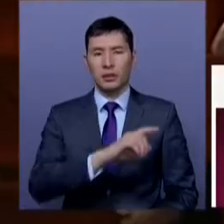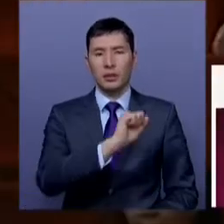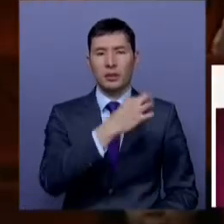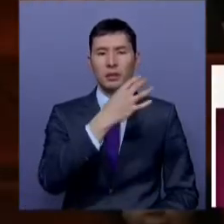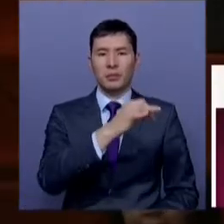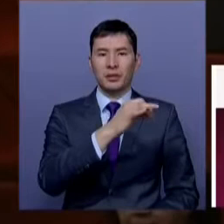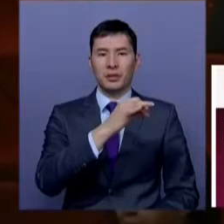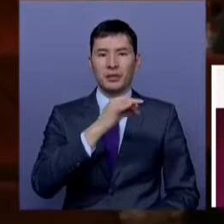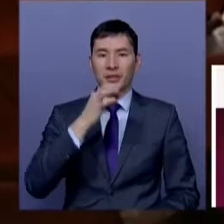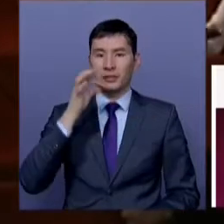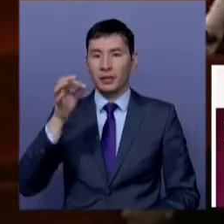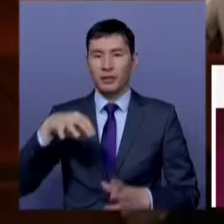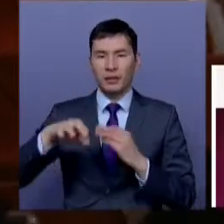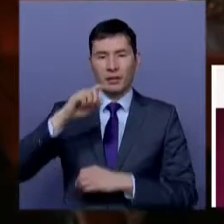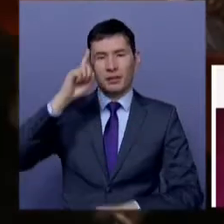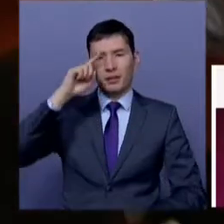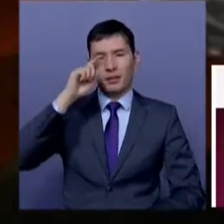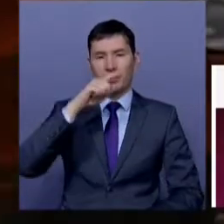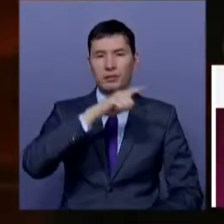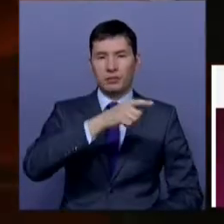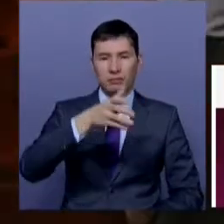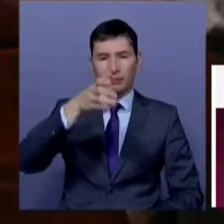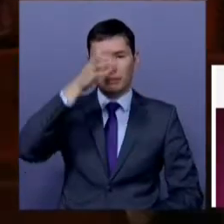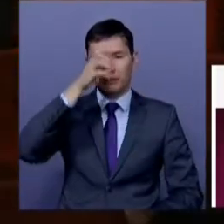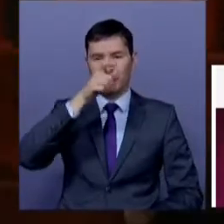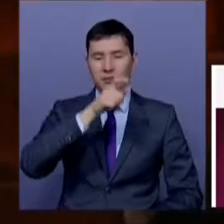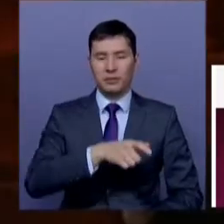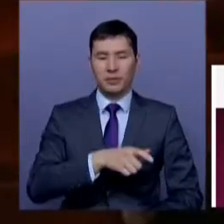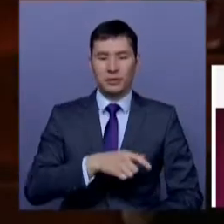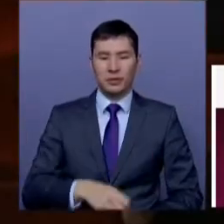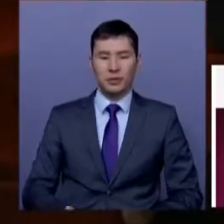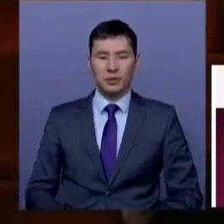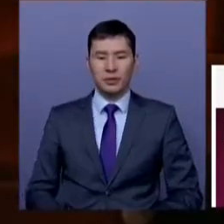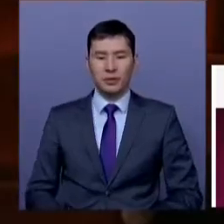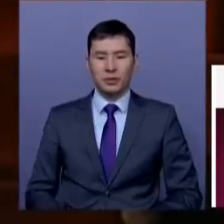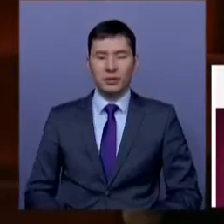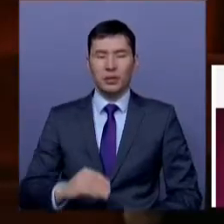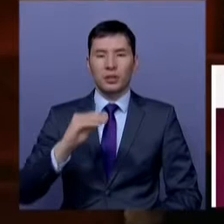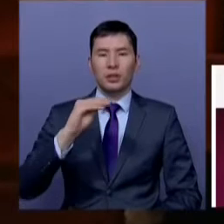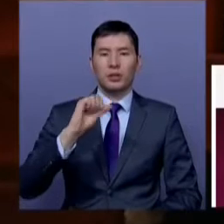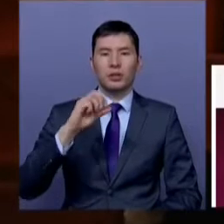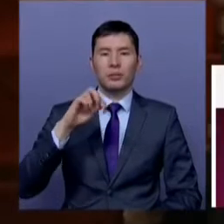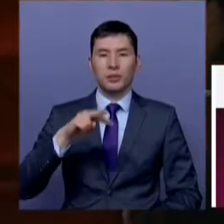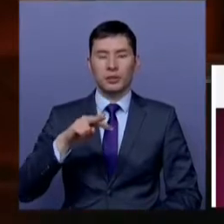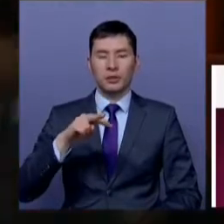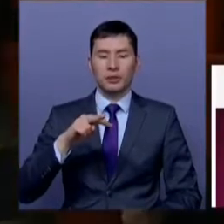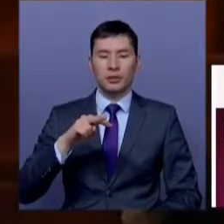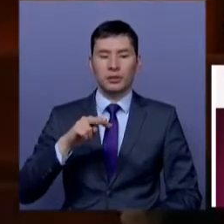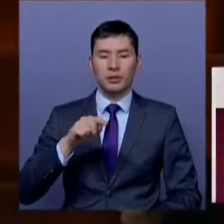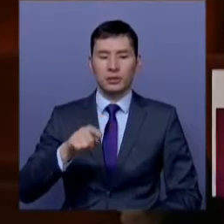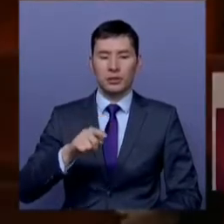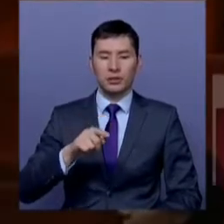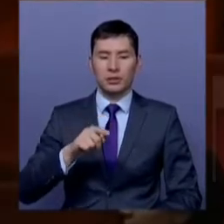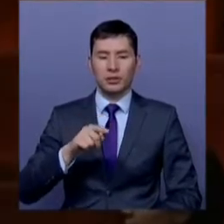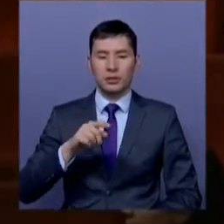таниды. Бір Жамбылдың берген бағасының өзі соған жететін сияқты. Жамбылдан Абай қандай ақын деген кезде